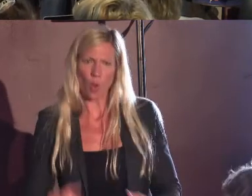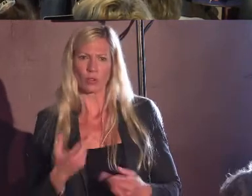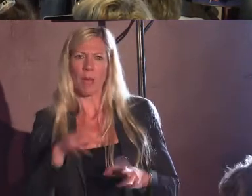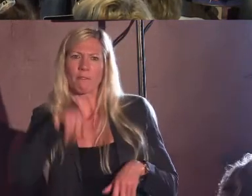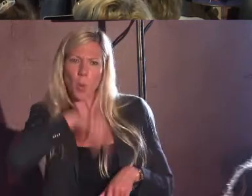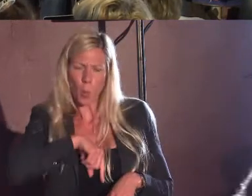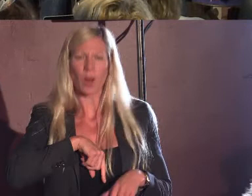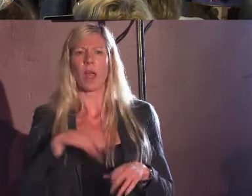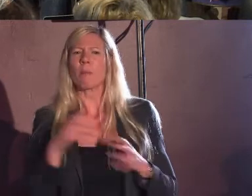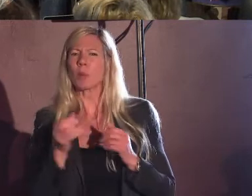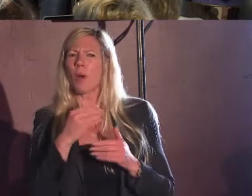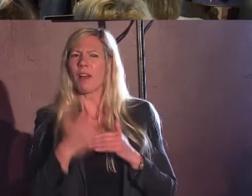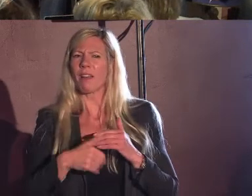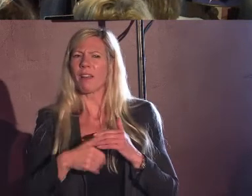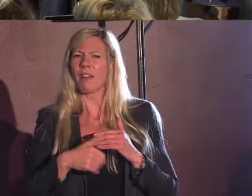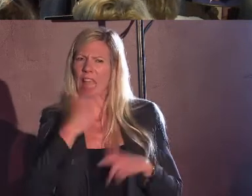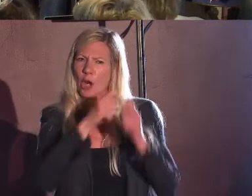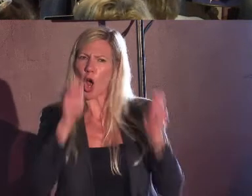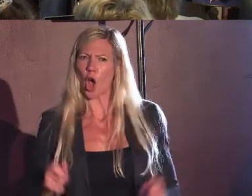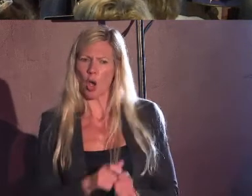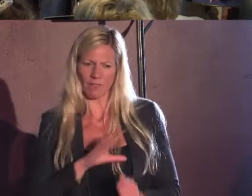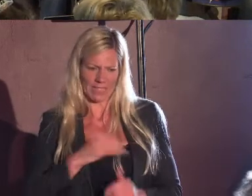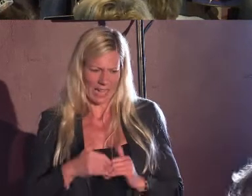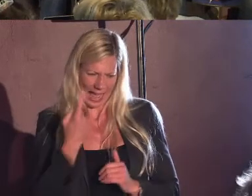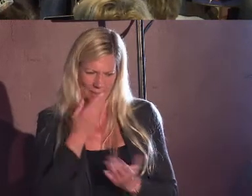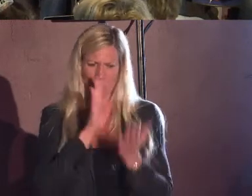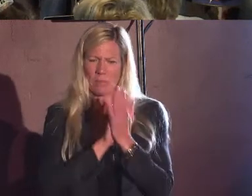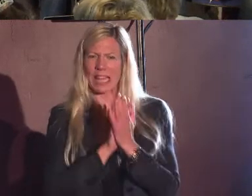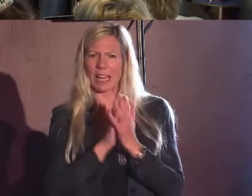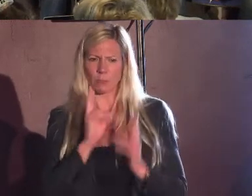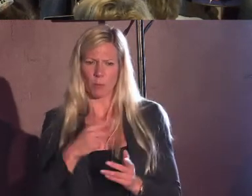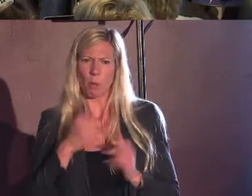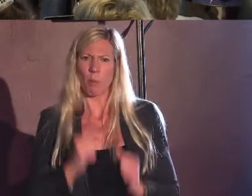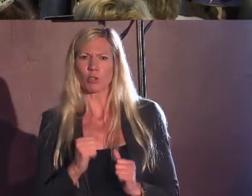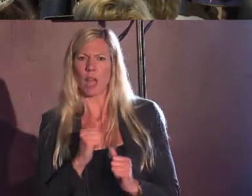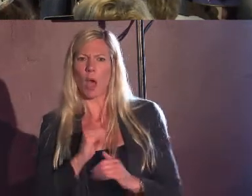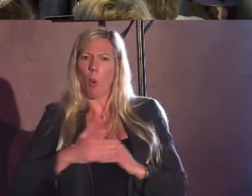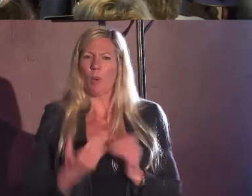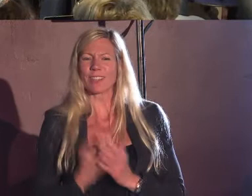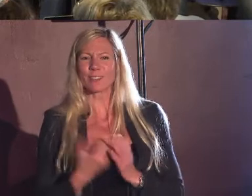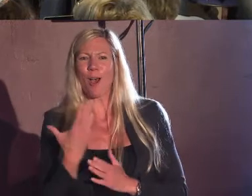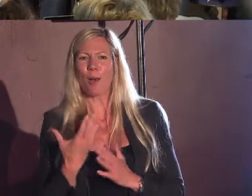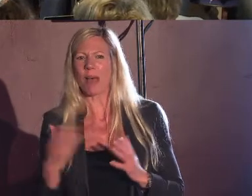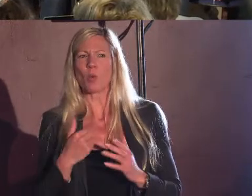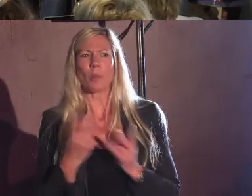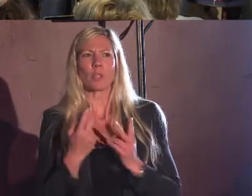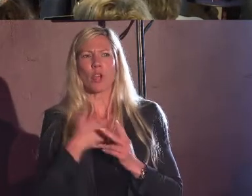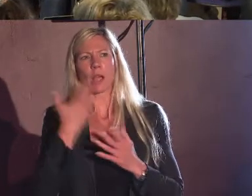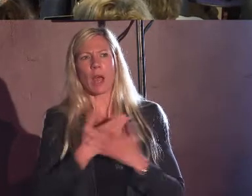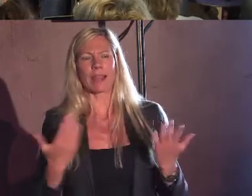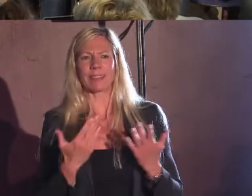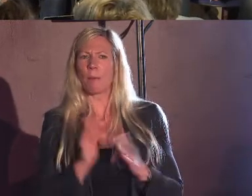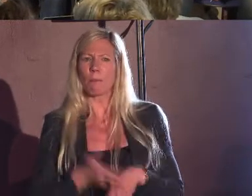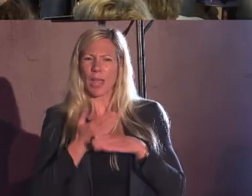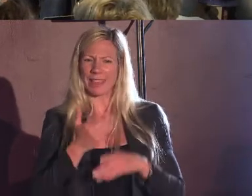en ram. Där finns det ju redan en bild. Då ska jag ju återskapa någonting som jag redan hittat. Det vill säga, jag kan inte hitta en ny. Jag kan inte bygga en Apple